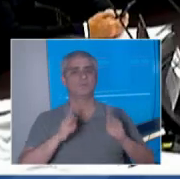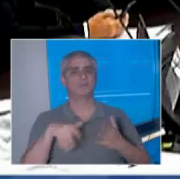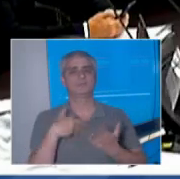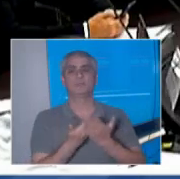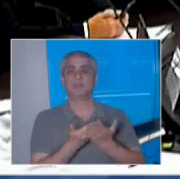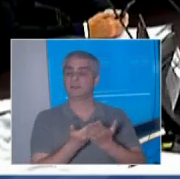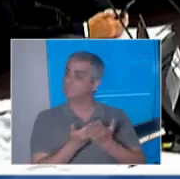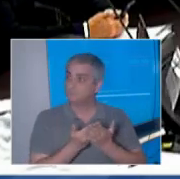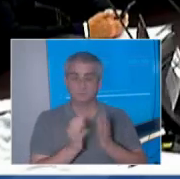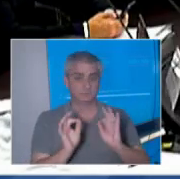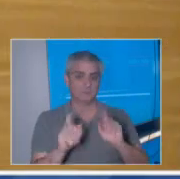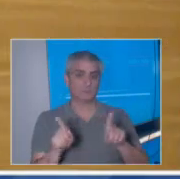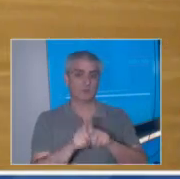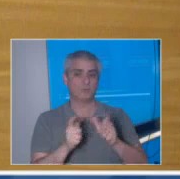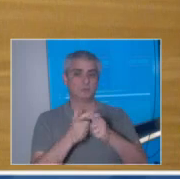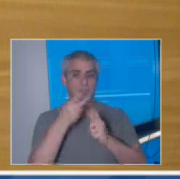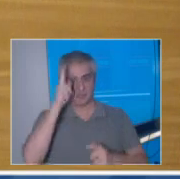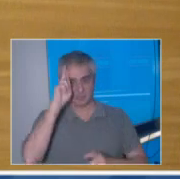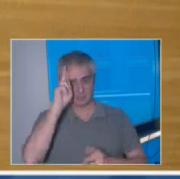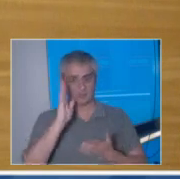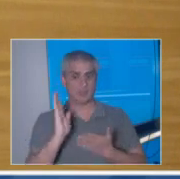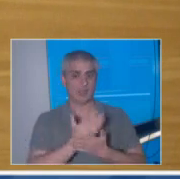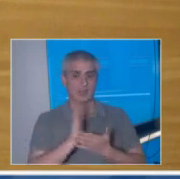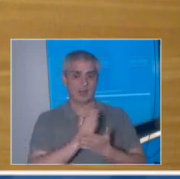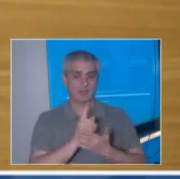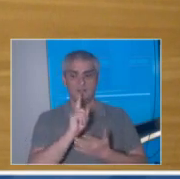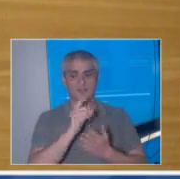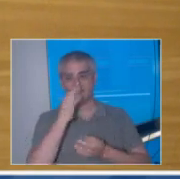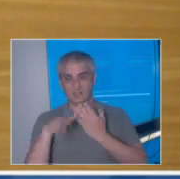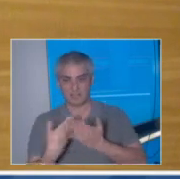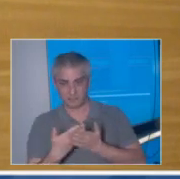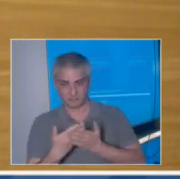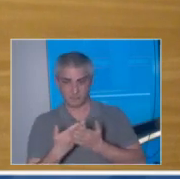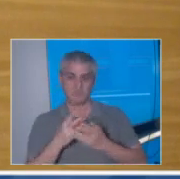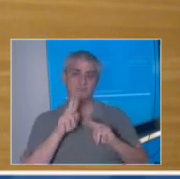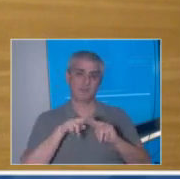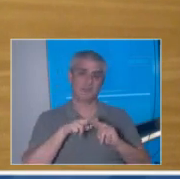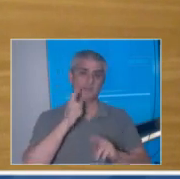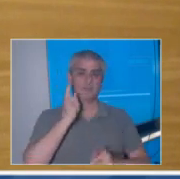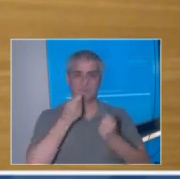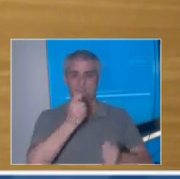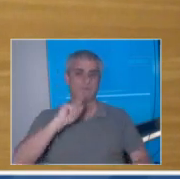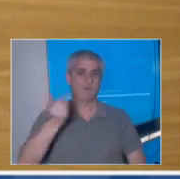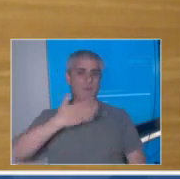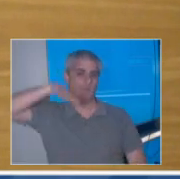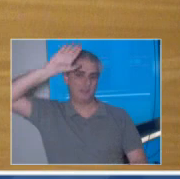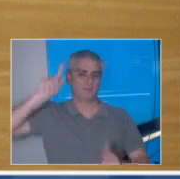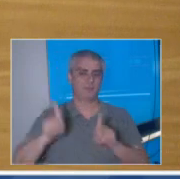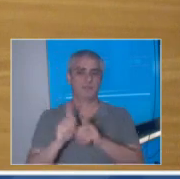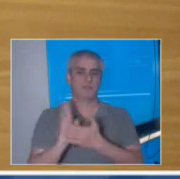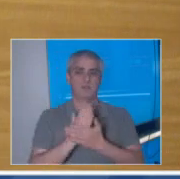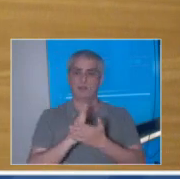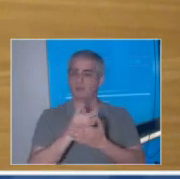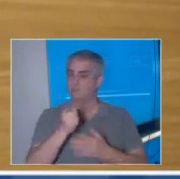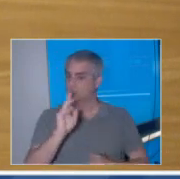מועצה מייעצת. מועצה מייעצת, בסדר, זה כמו סיעת הליכוד, שמחליטים החלטה בלי התייעצות, ואחר כך מחייבים אותנו להצביע לפי אותה החלטה. נו,